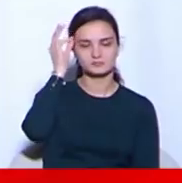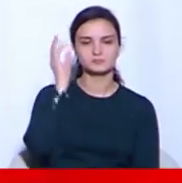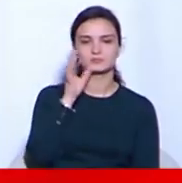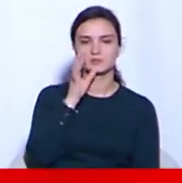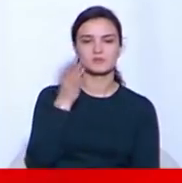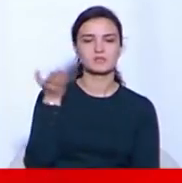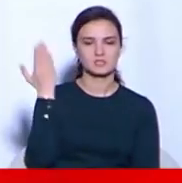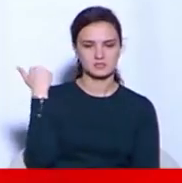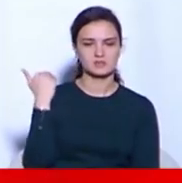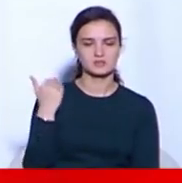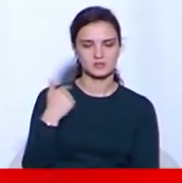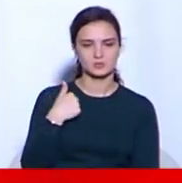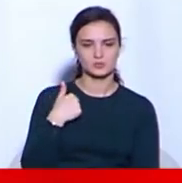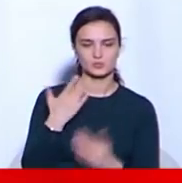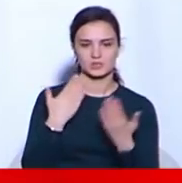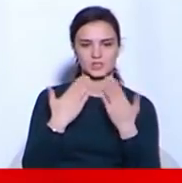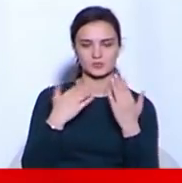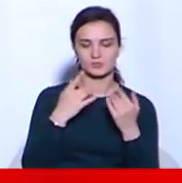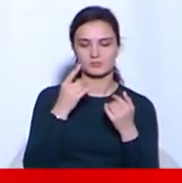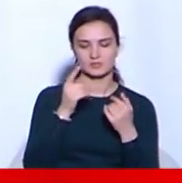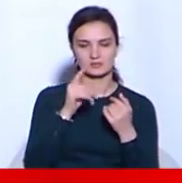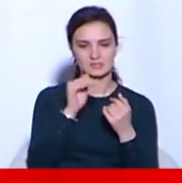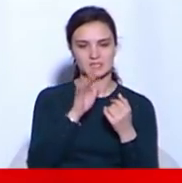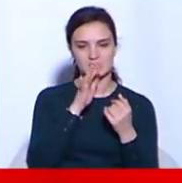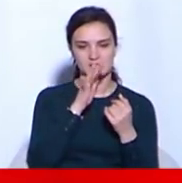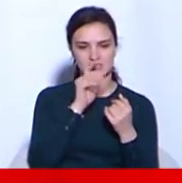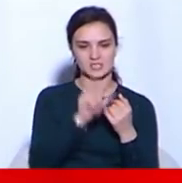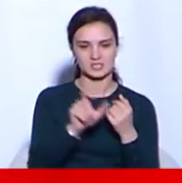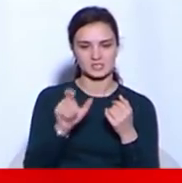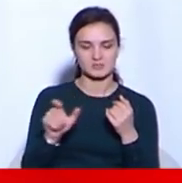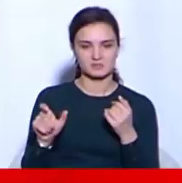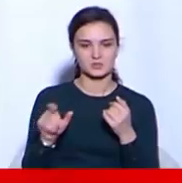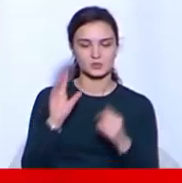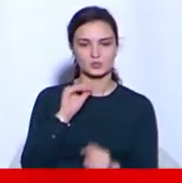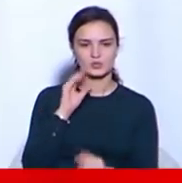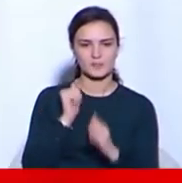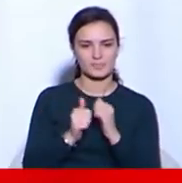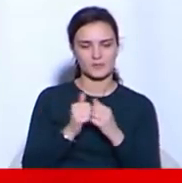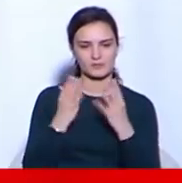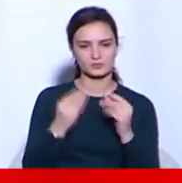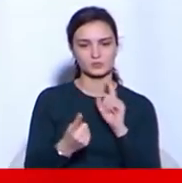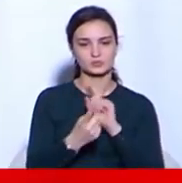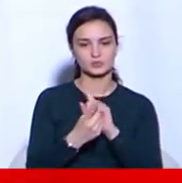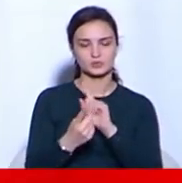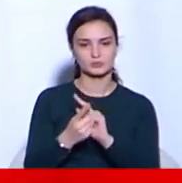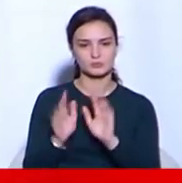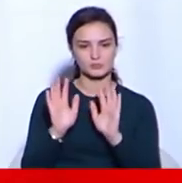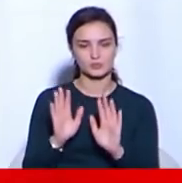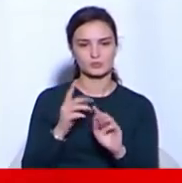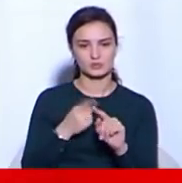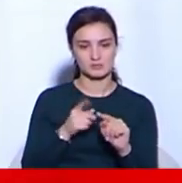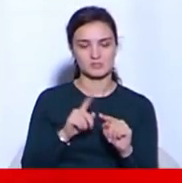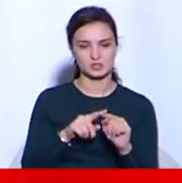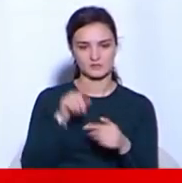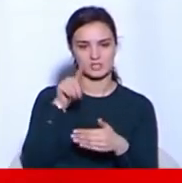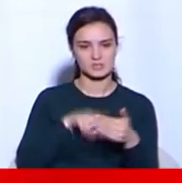მრავალწლიან ჩემს ურთიერთობას გარკვეული ასაკის ადამიანებთან, როდესაც ყოველდღიური შეხვედრა მხოლოდ იმაში